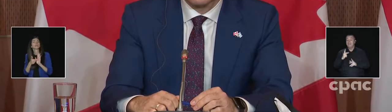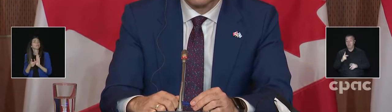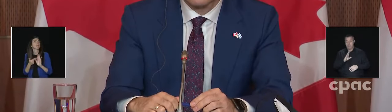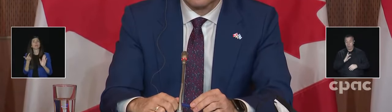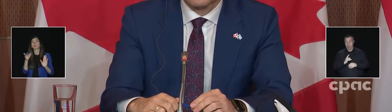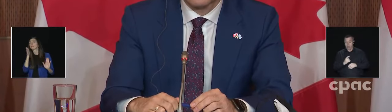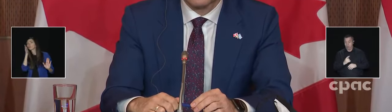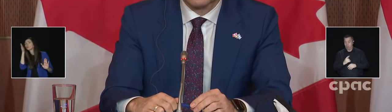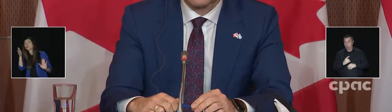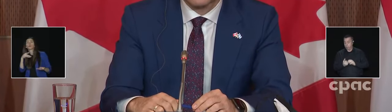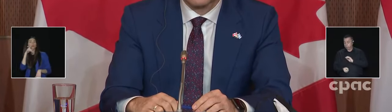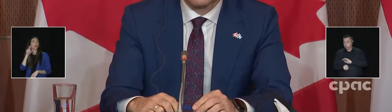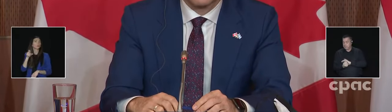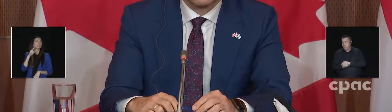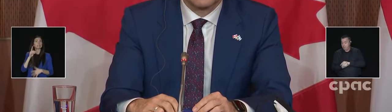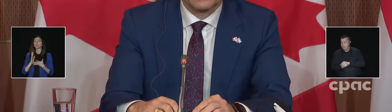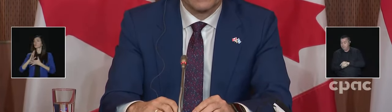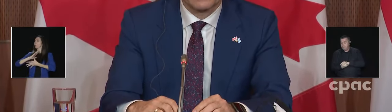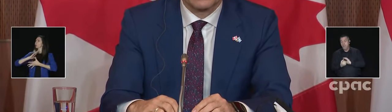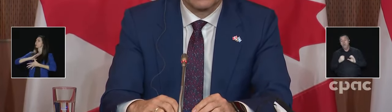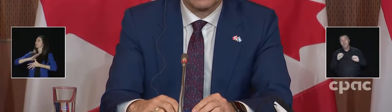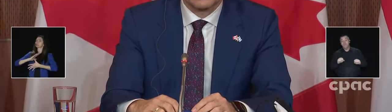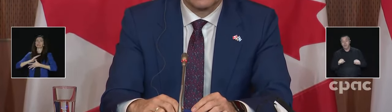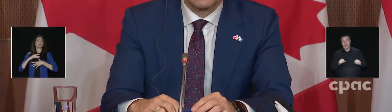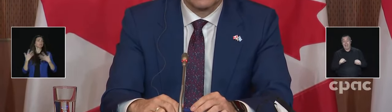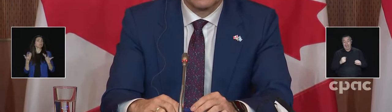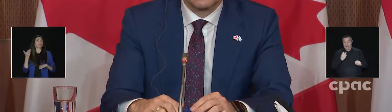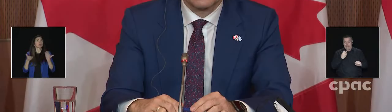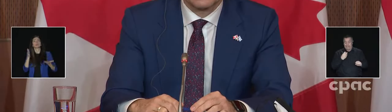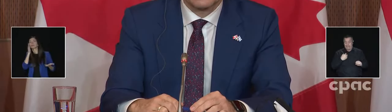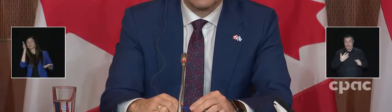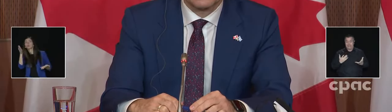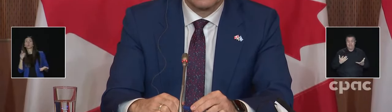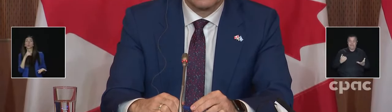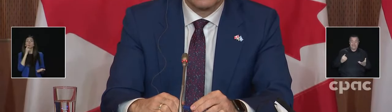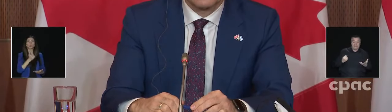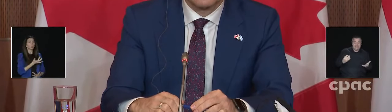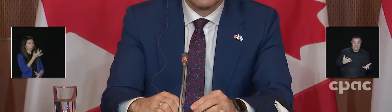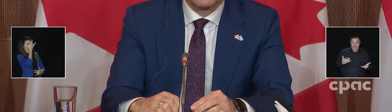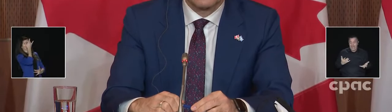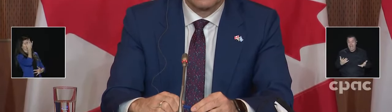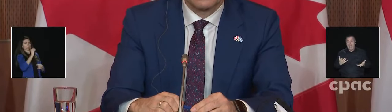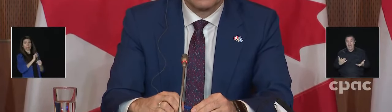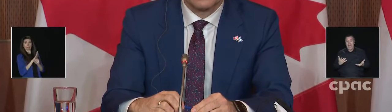des symptômes et pourrait être à risque, mais sans nécessairement là, avoir